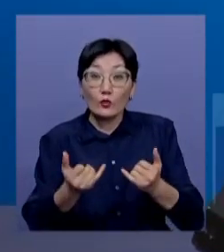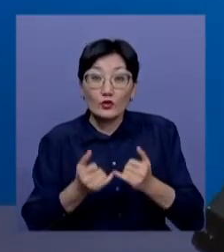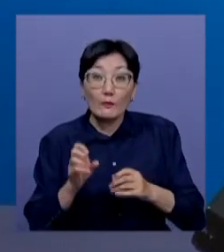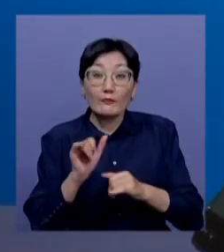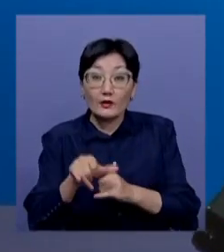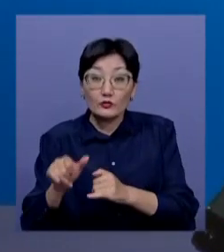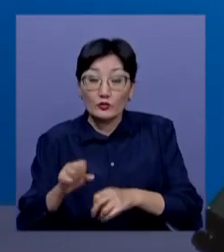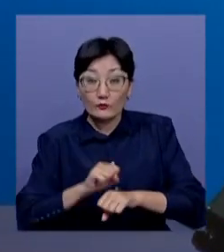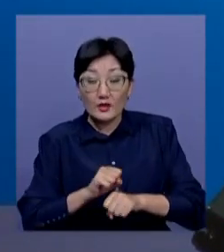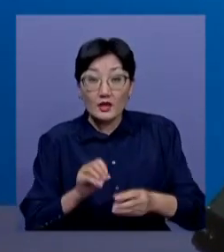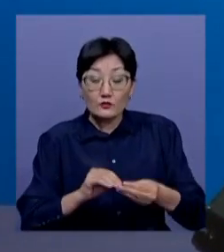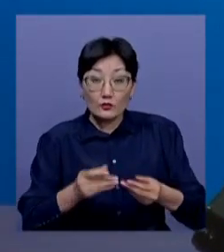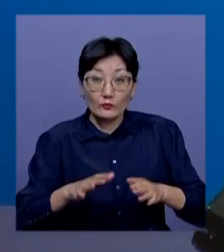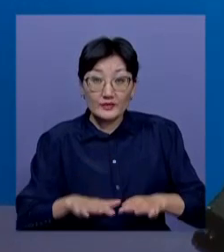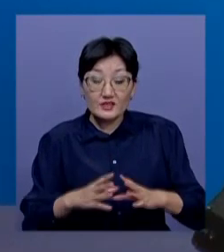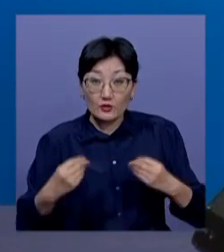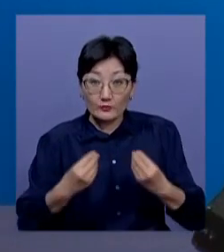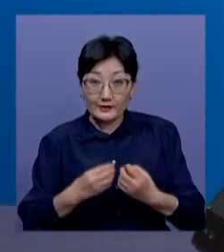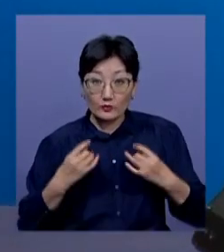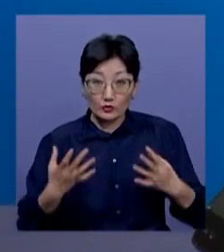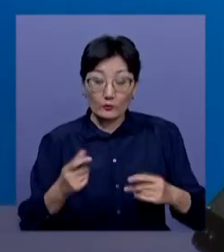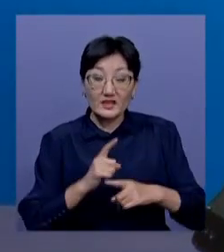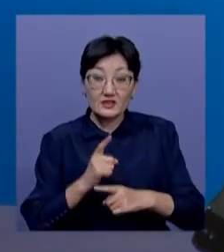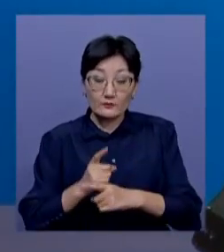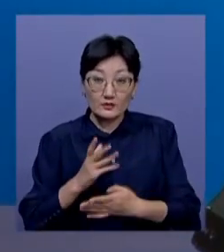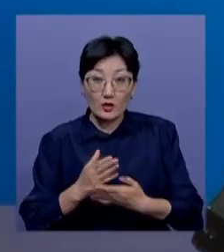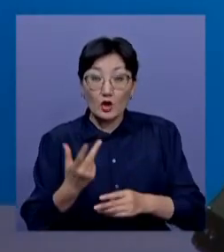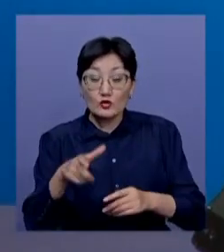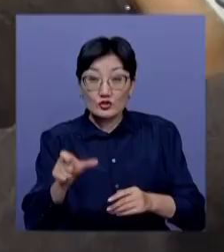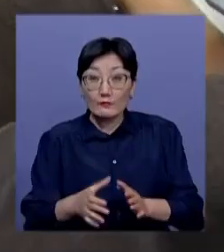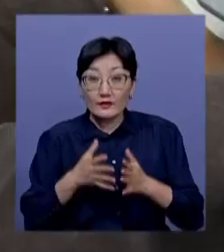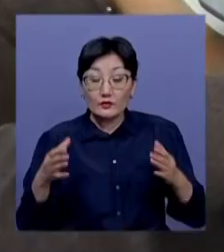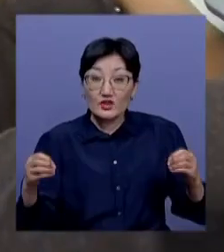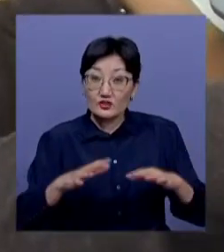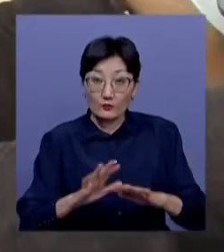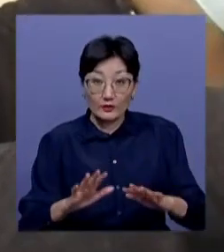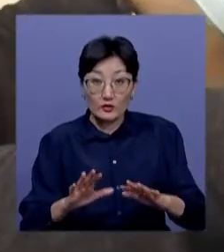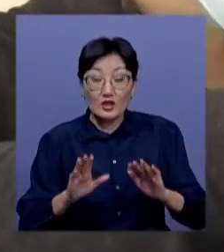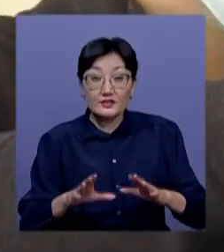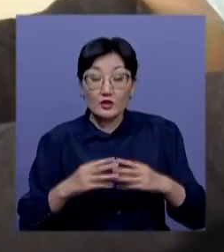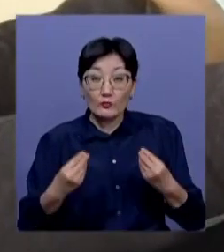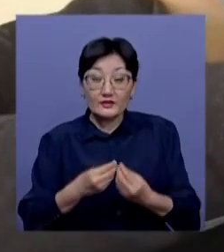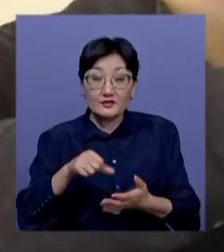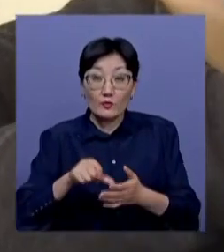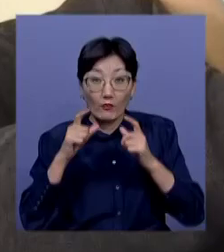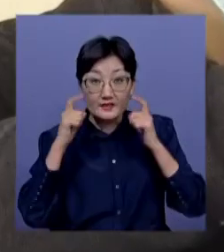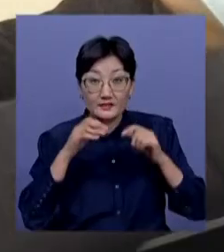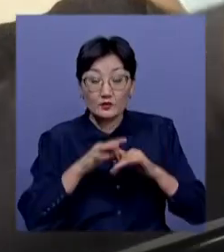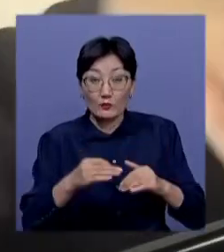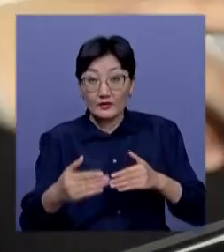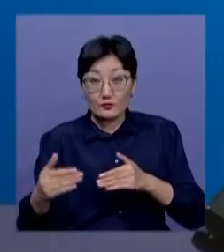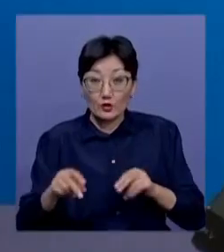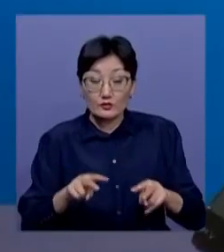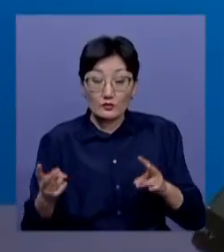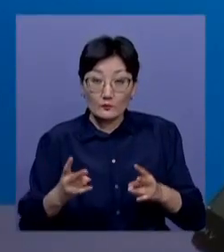тоқтату керек. Тұрғылықты орын бойынша отбасылық мерекелер өткізуге тыйым салынады. 3 адамнан артық адам жиналмауы тиіс. Тек отбасы мүшелері маска тағып, арақашықтықты